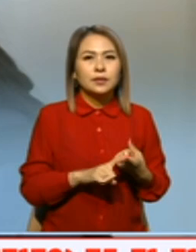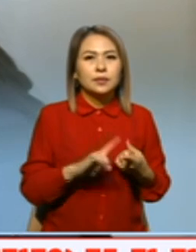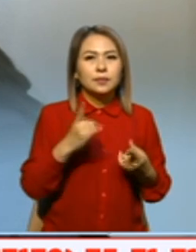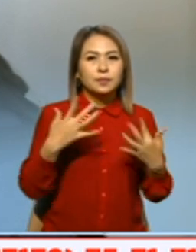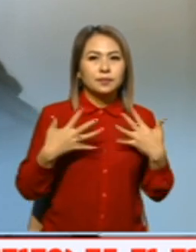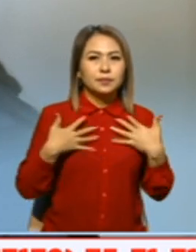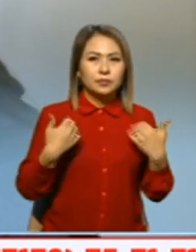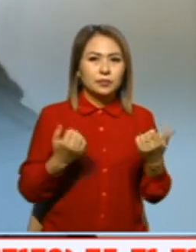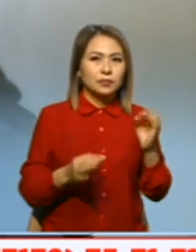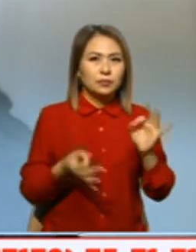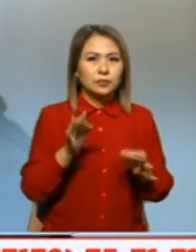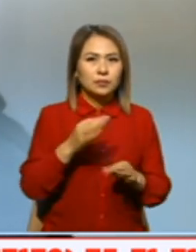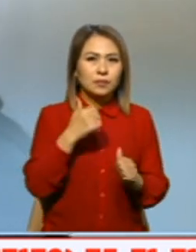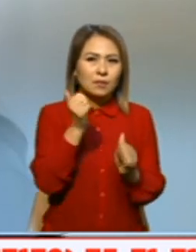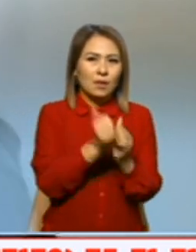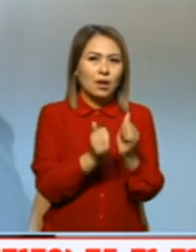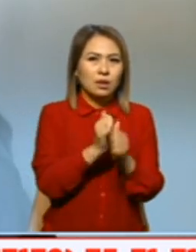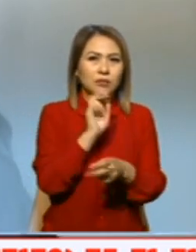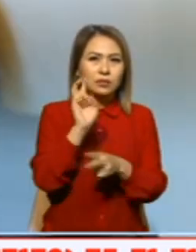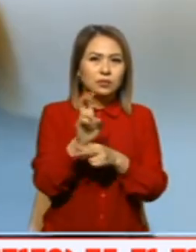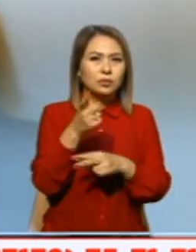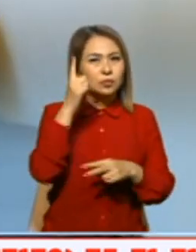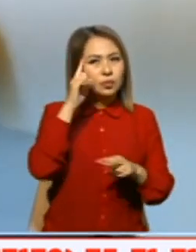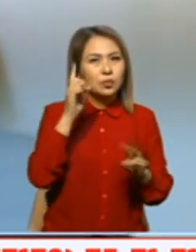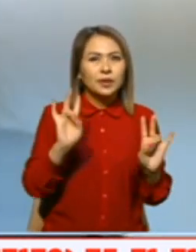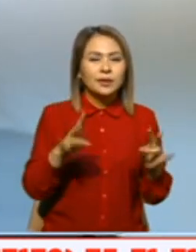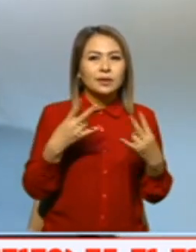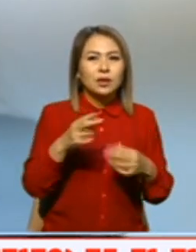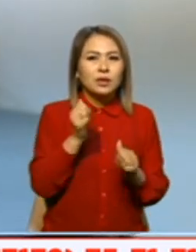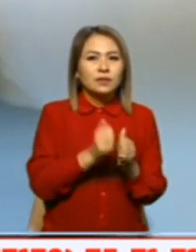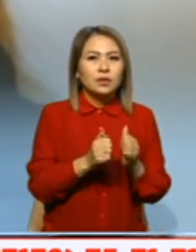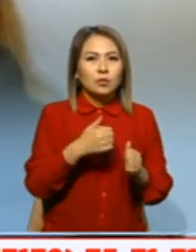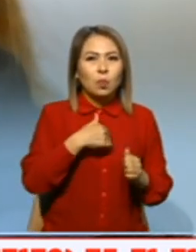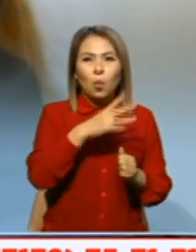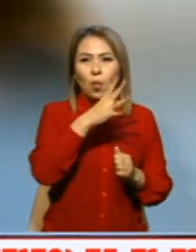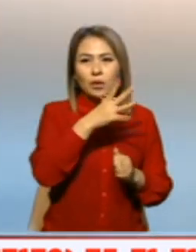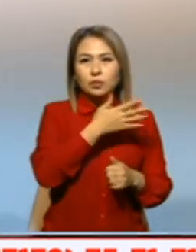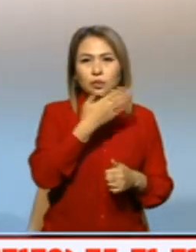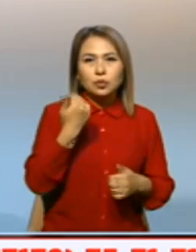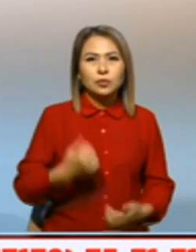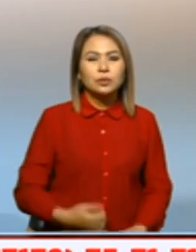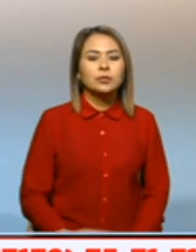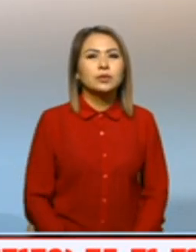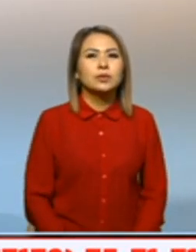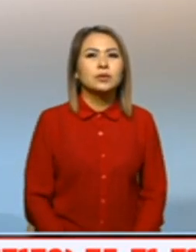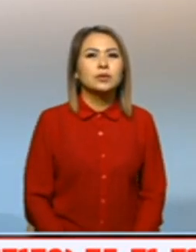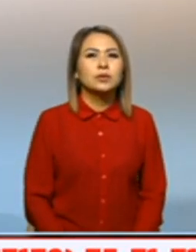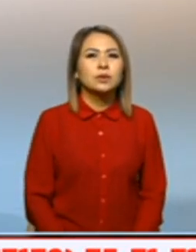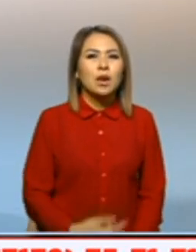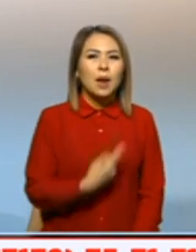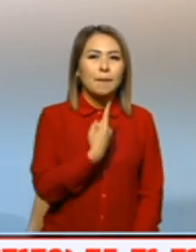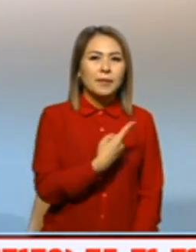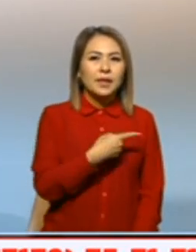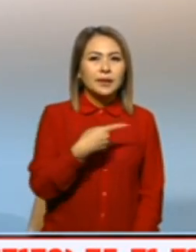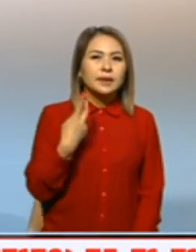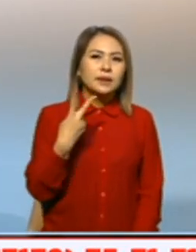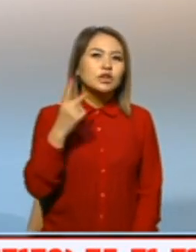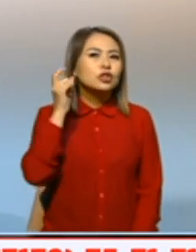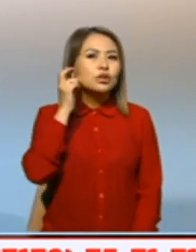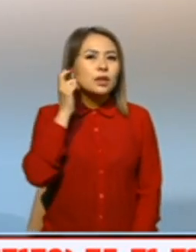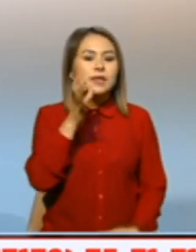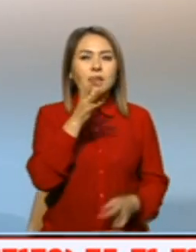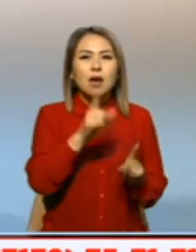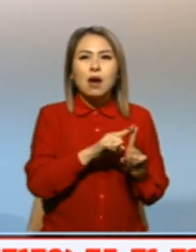денсаулығы жақсы болып тұрса, онда жиі баруды қажеті жоқ ойлаймын, себебі жиі баруға менің уақытым жоқ. Бір тере екі жас аралығындағы